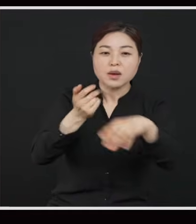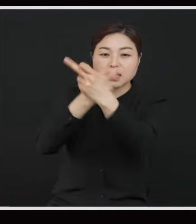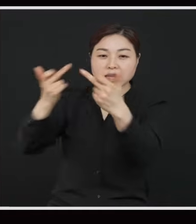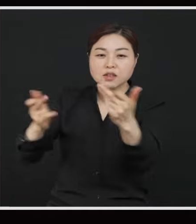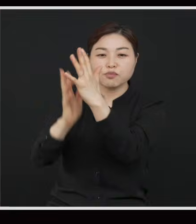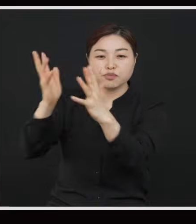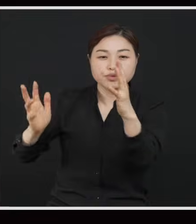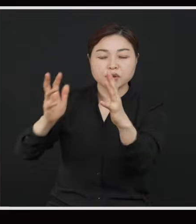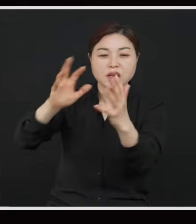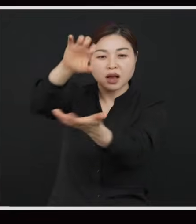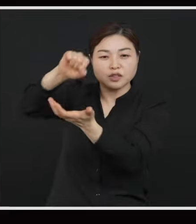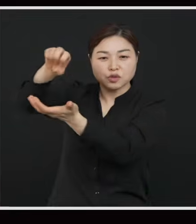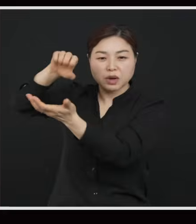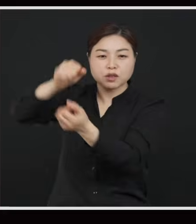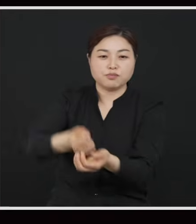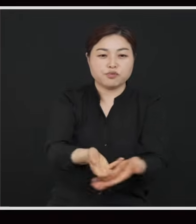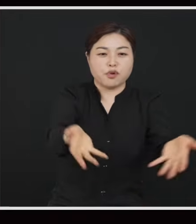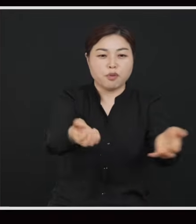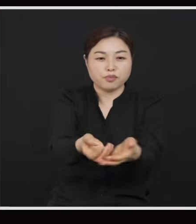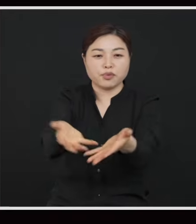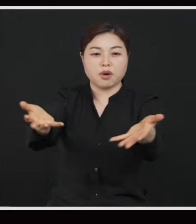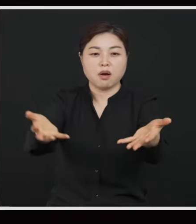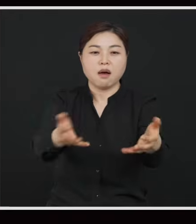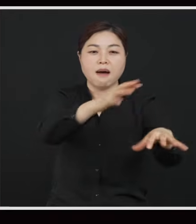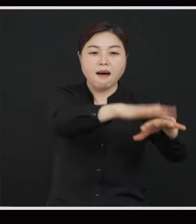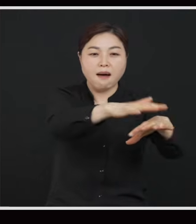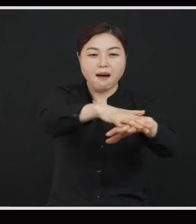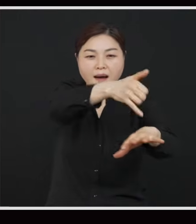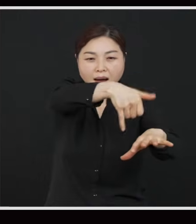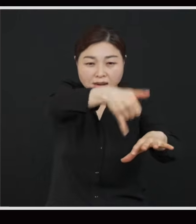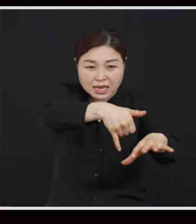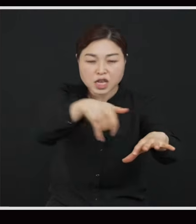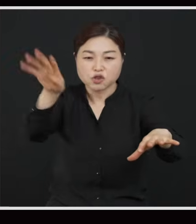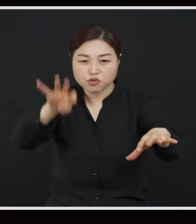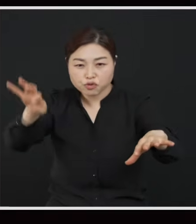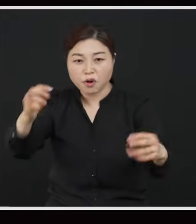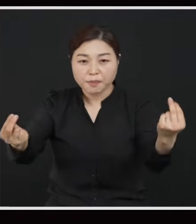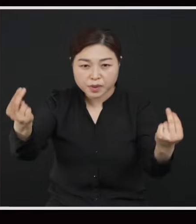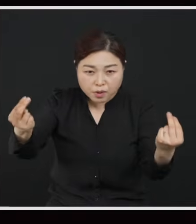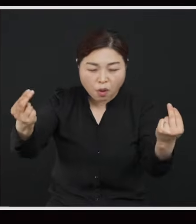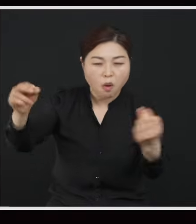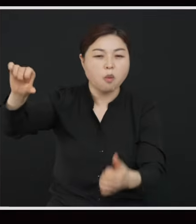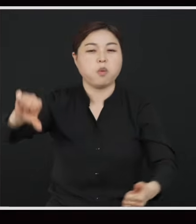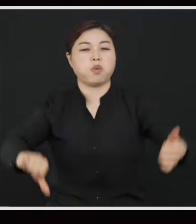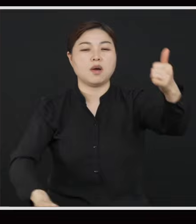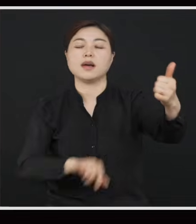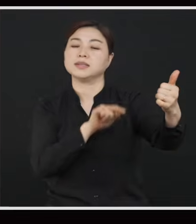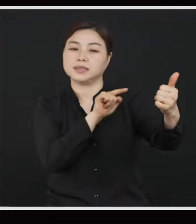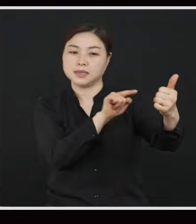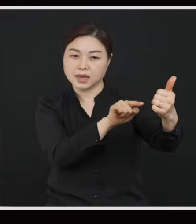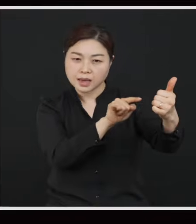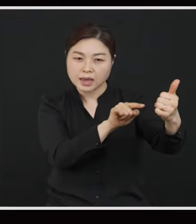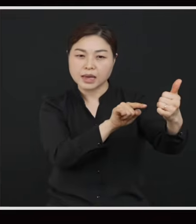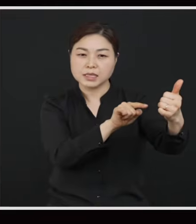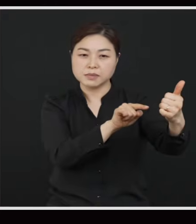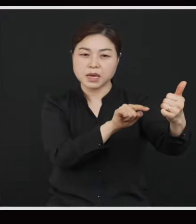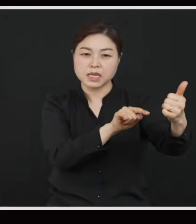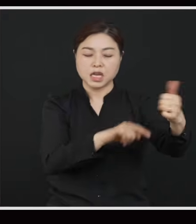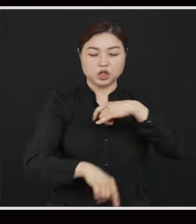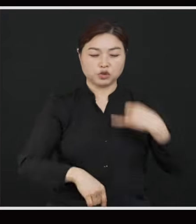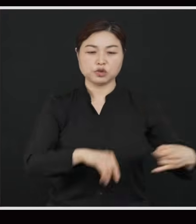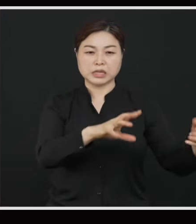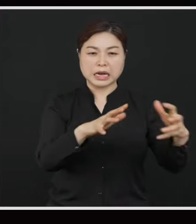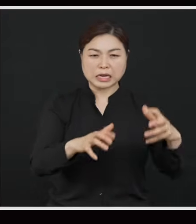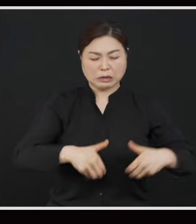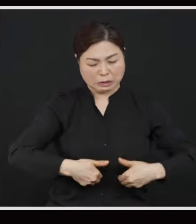뜯어와 가지고 뿌리는데도, 그래서 농업 생산성이 우리 미개한 유럽인들보다 훨씬 낫지만 그래도